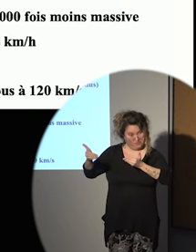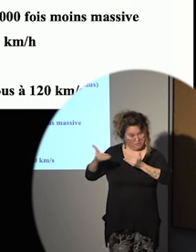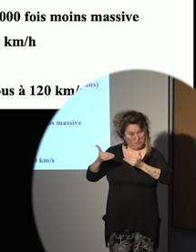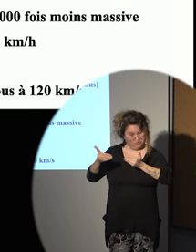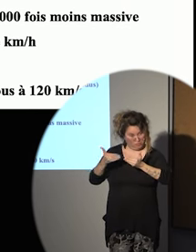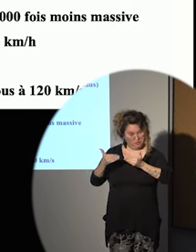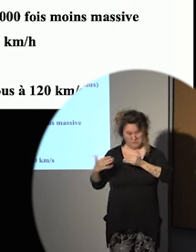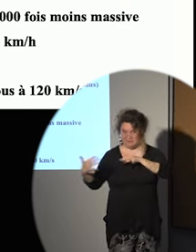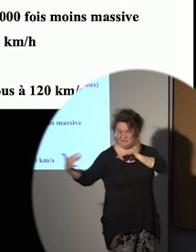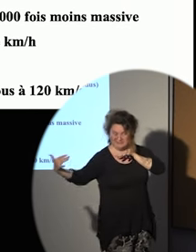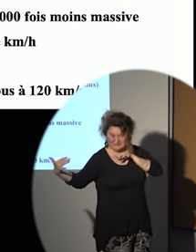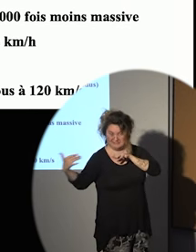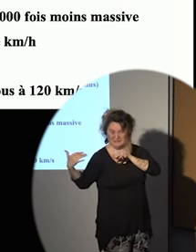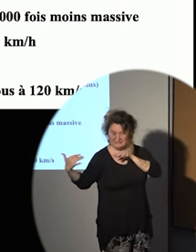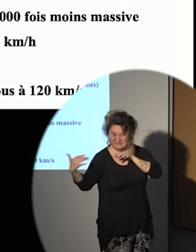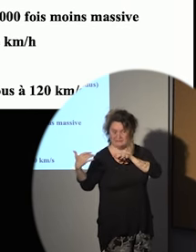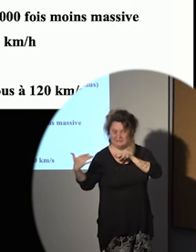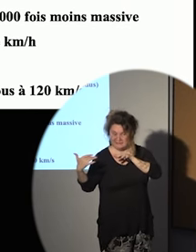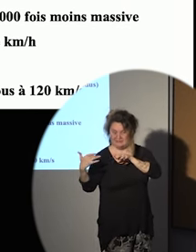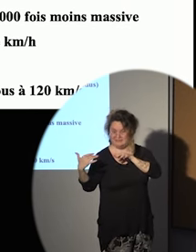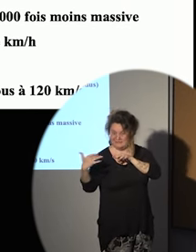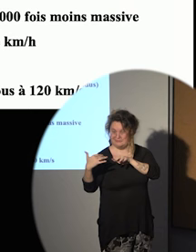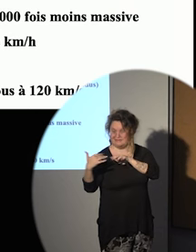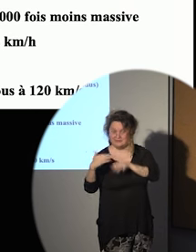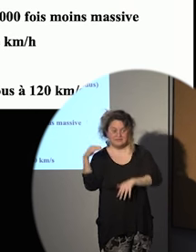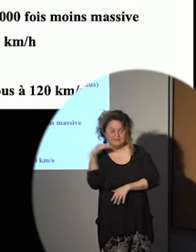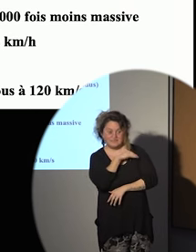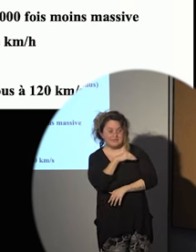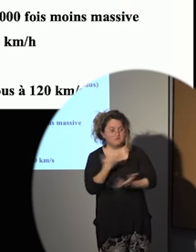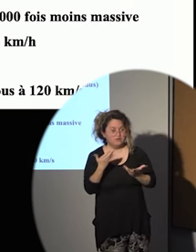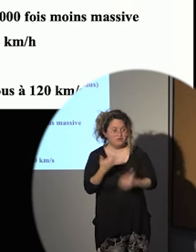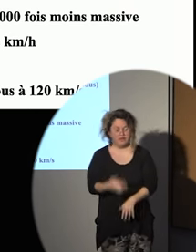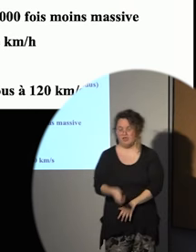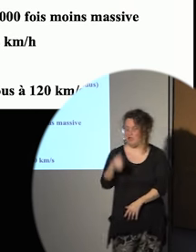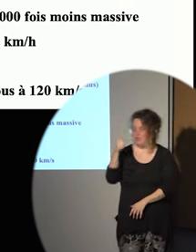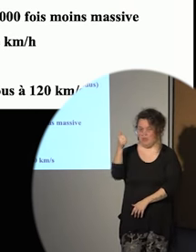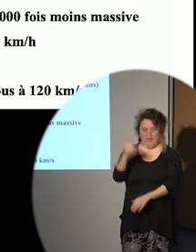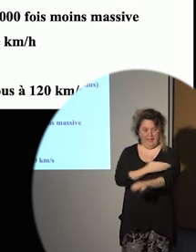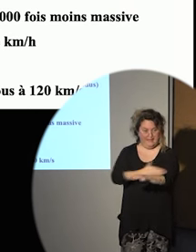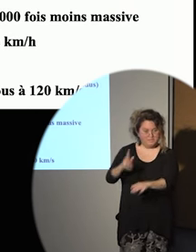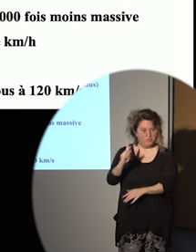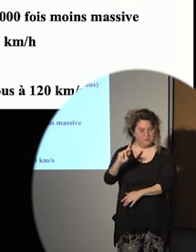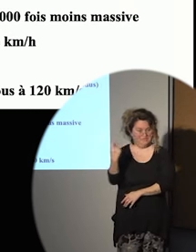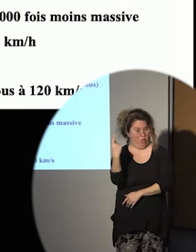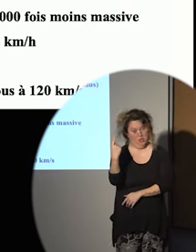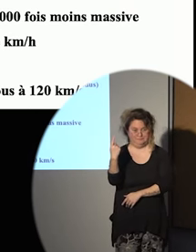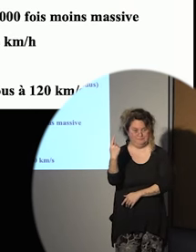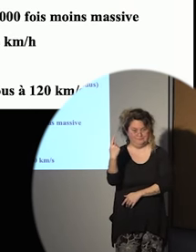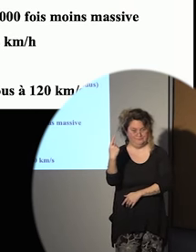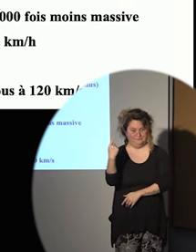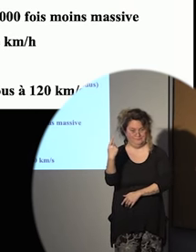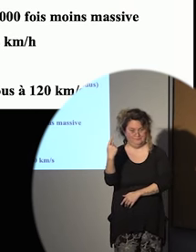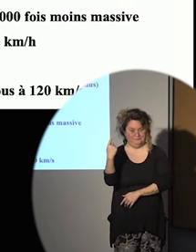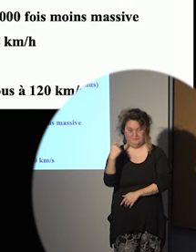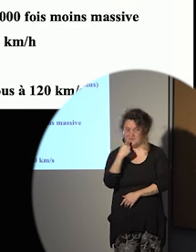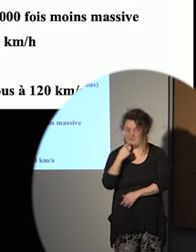interstellaire, intergalactique. Et il s'approche de nous à une vitesse de 1 million de kilomètres heure. Il est assez probable qu'ils vont même